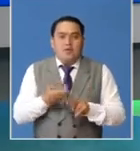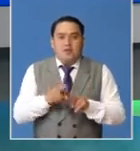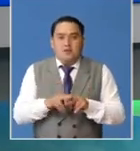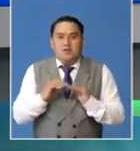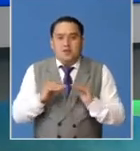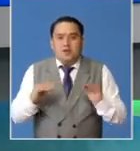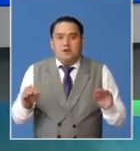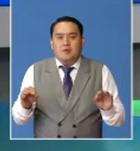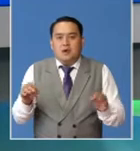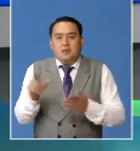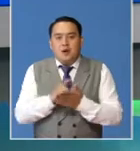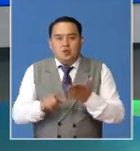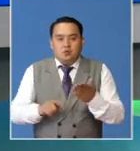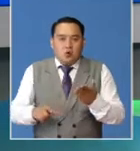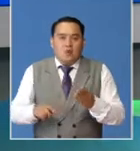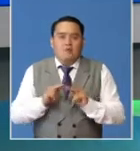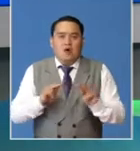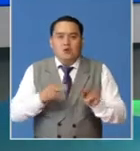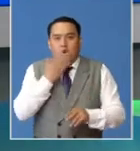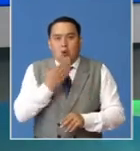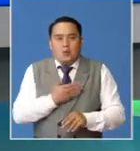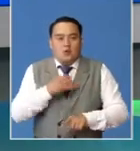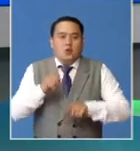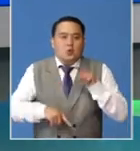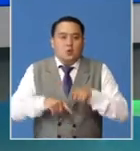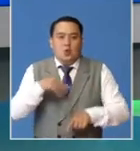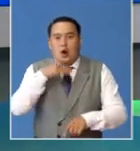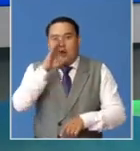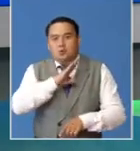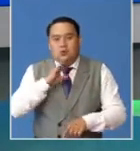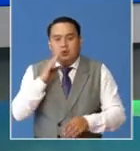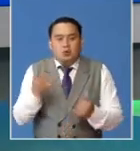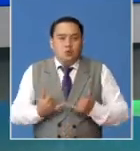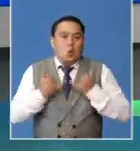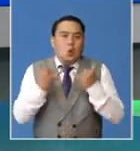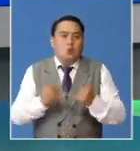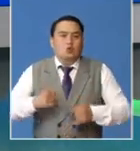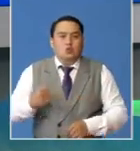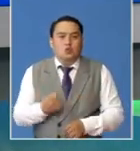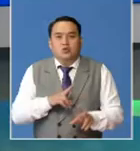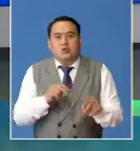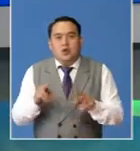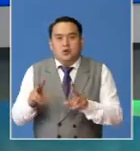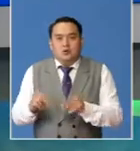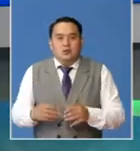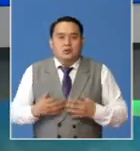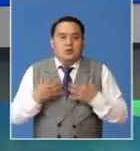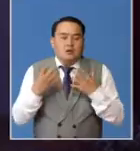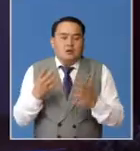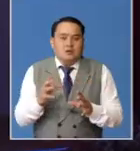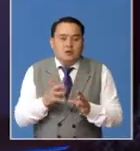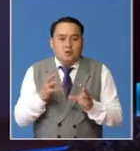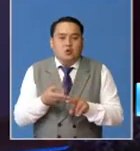Ведь именно детские произведения воспитывают их любить родину, родителей, дорожить дружбой и ценить счастливое и беззаботное